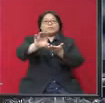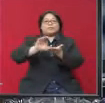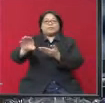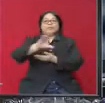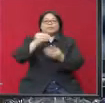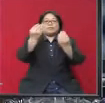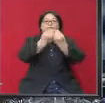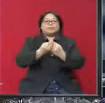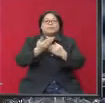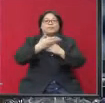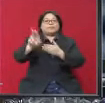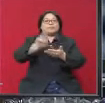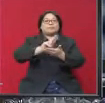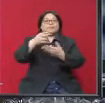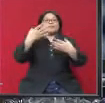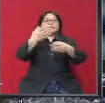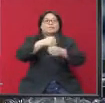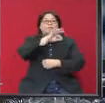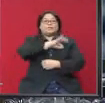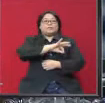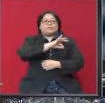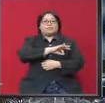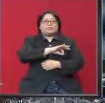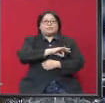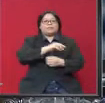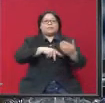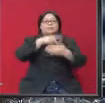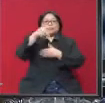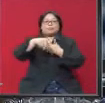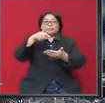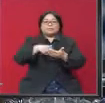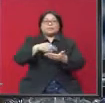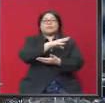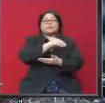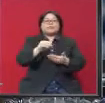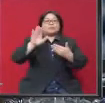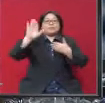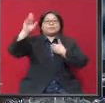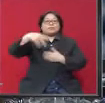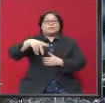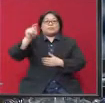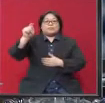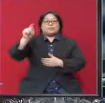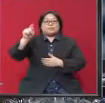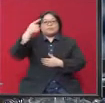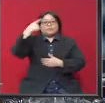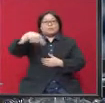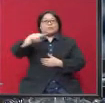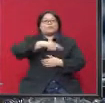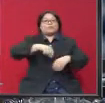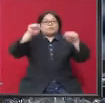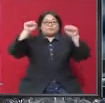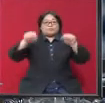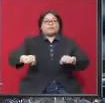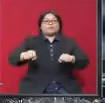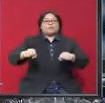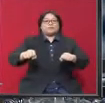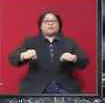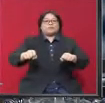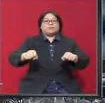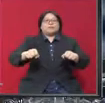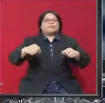dan jumlah dragon yang telah menerima manfaat sepanjang pelaksanaan plan ini Serta jaminan kepiti terhadap kembali pasaran